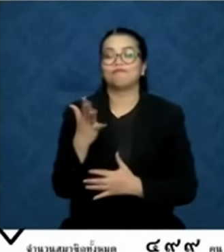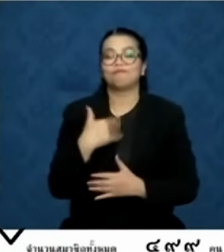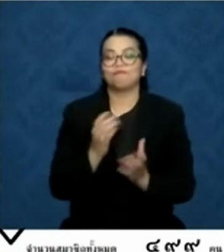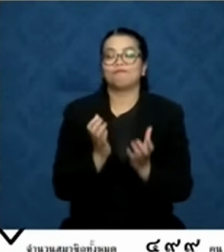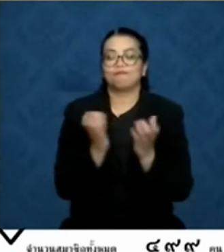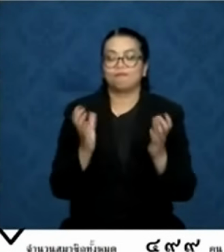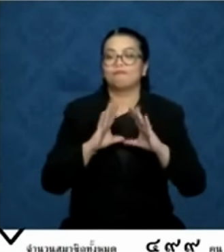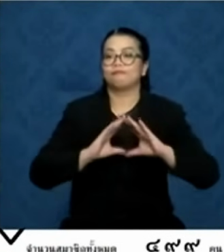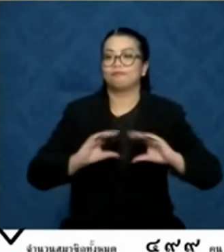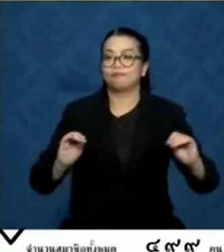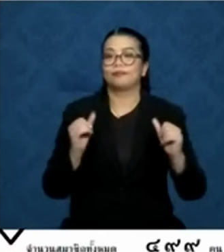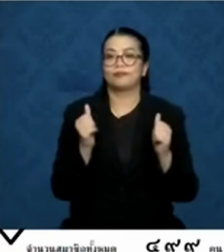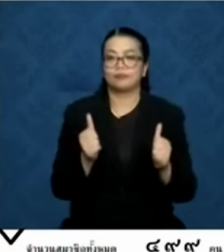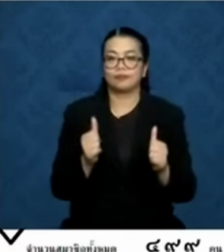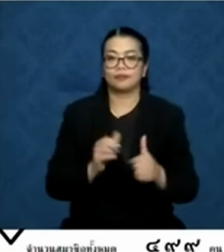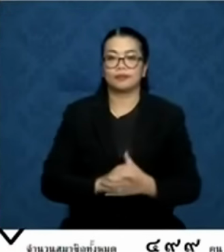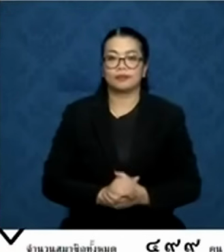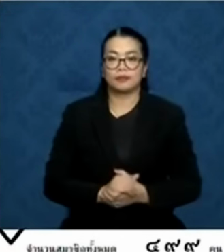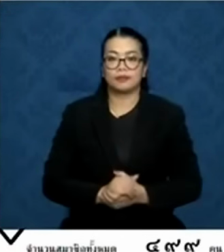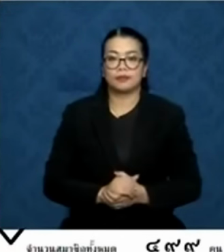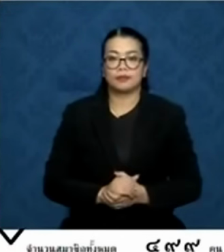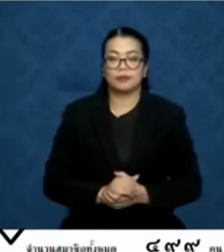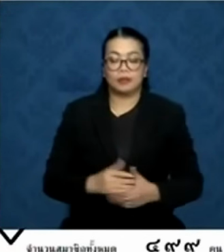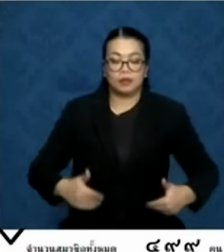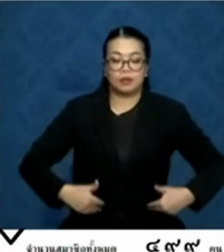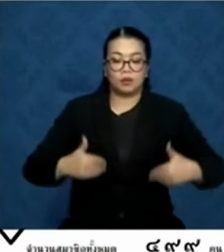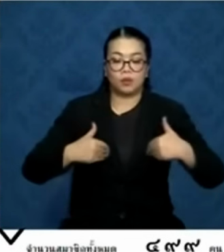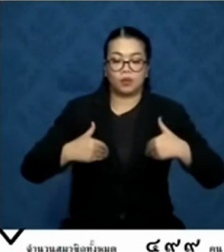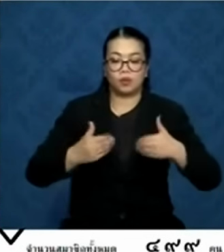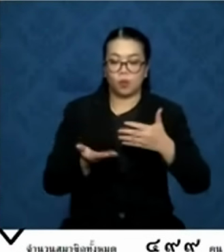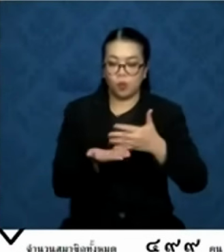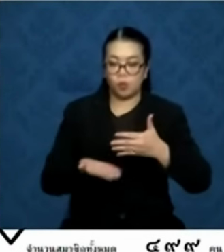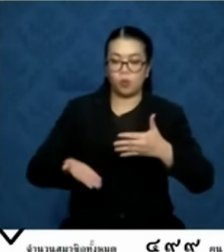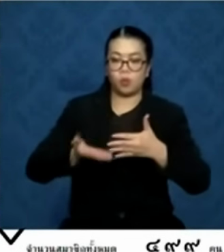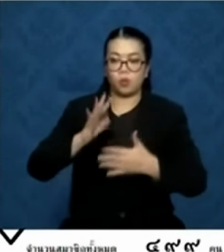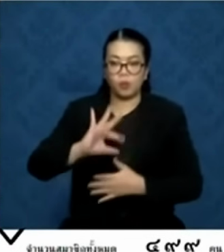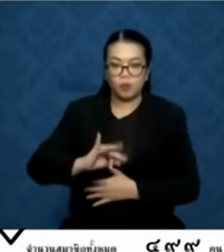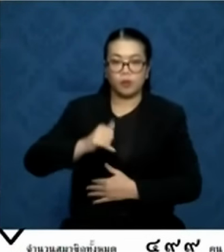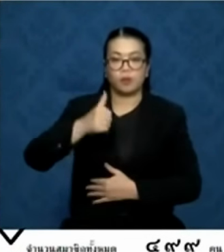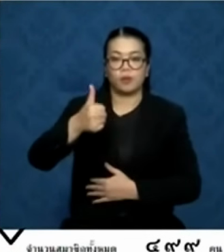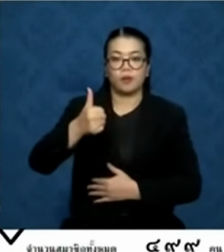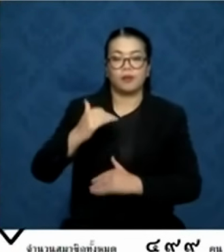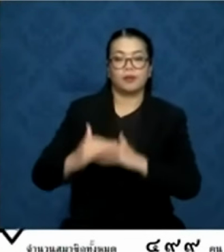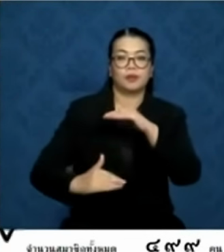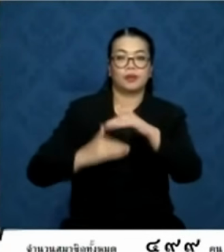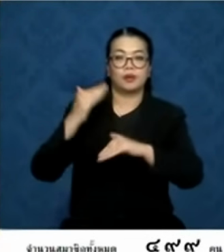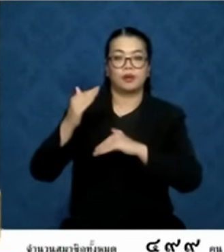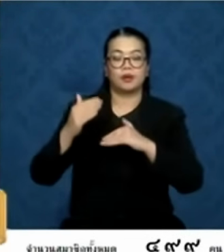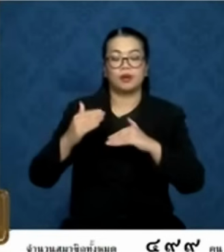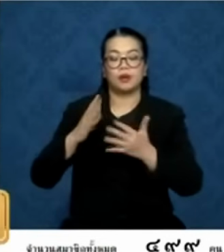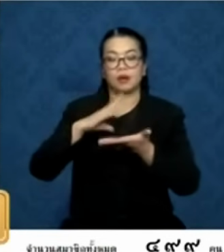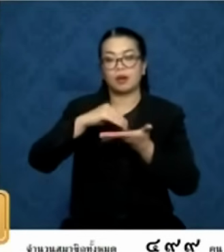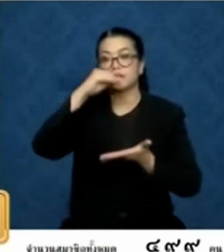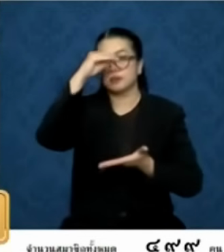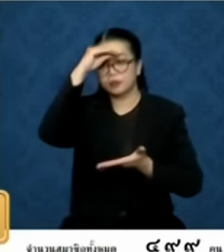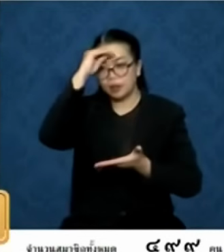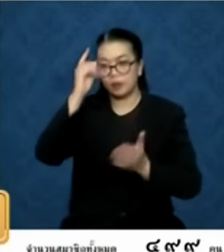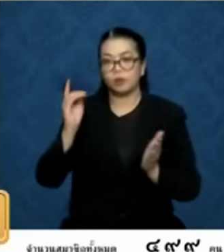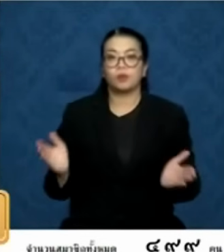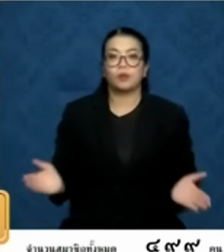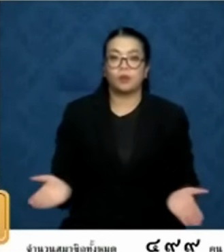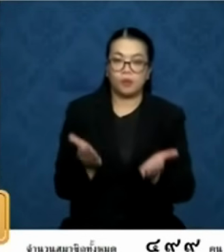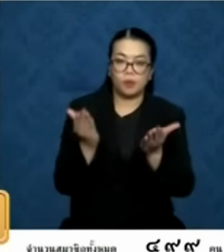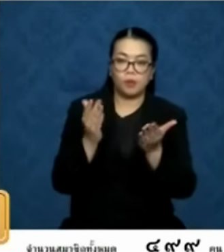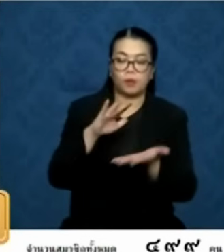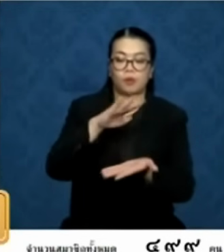รและยกระดับคุณภาพชีวิตของประชาชนตลอดจนพัฒนาคุณภาพการศึกษาโดยเฉพาะ